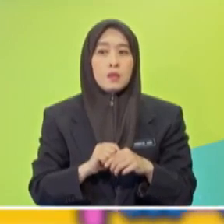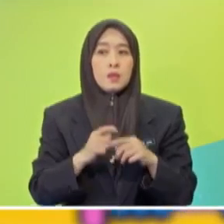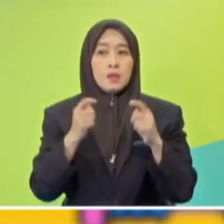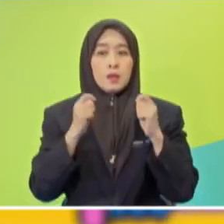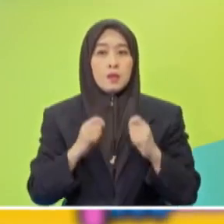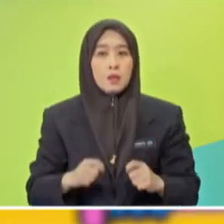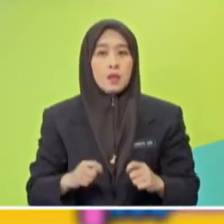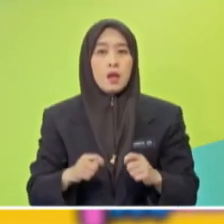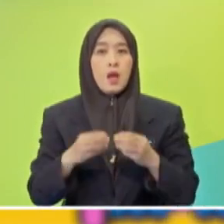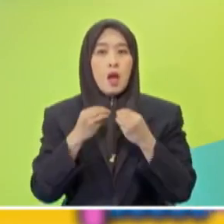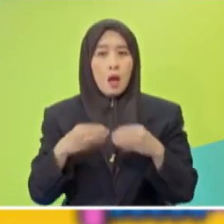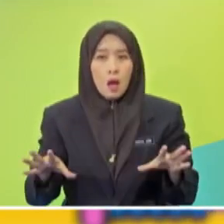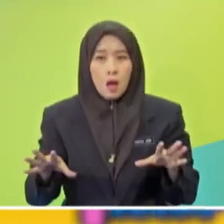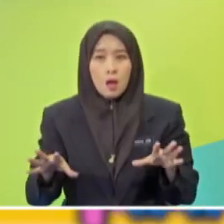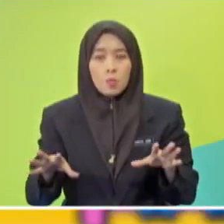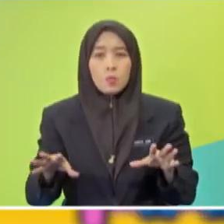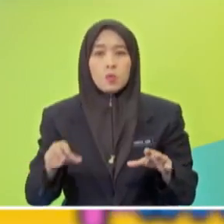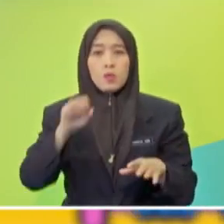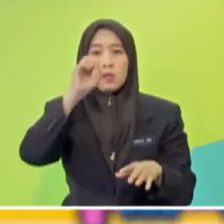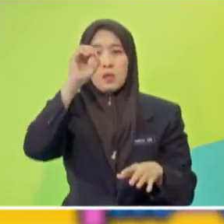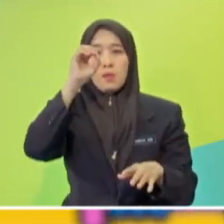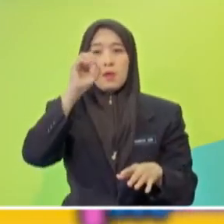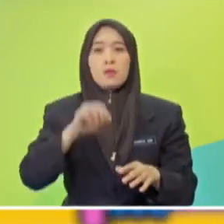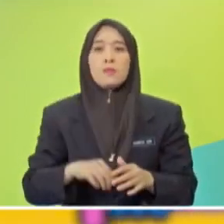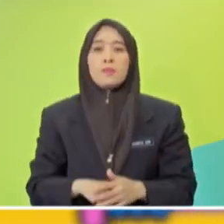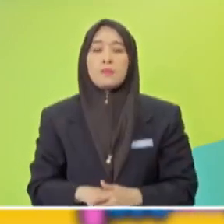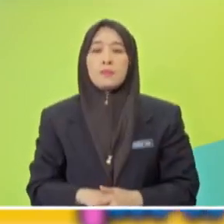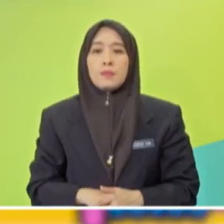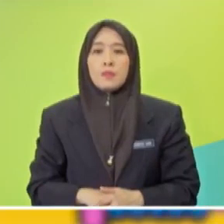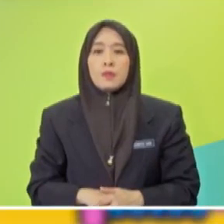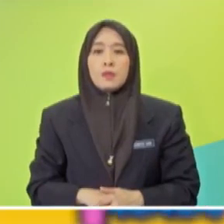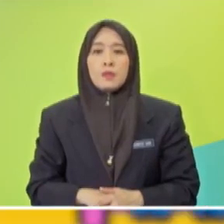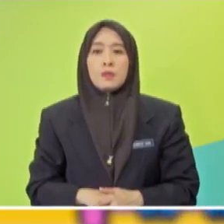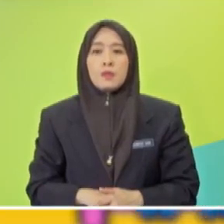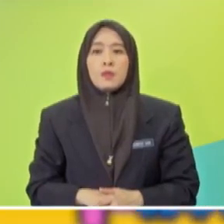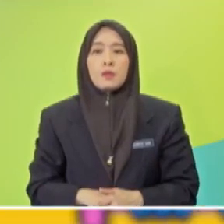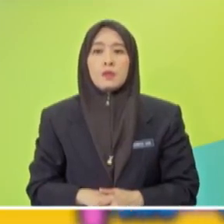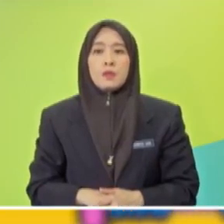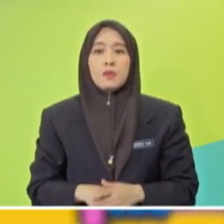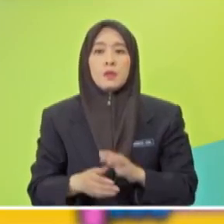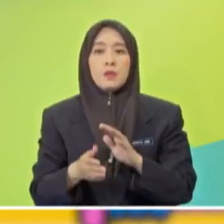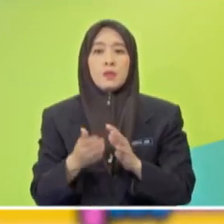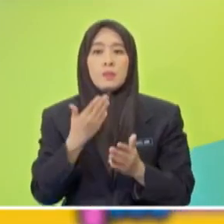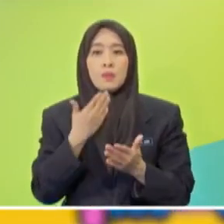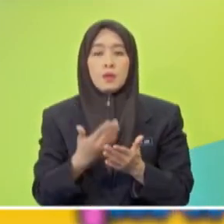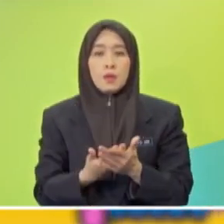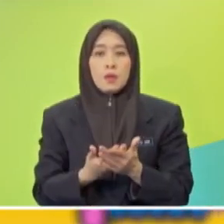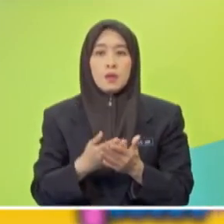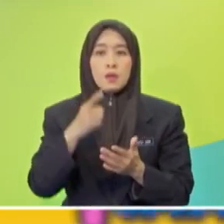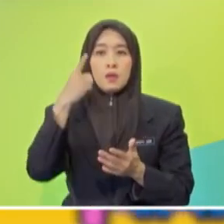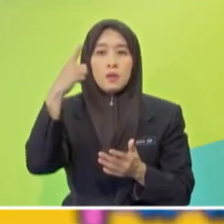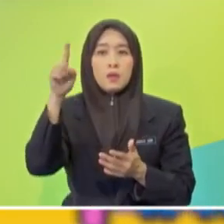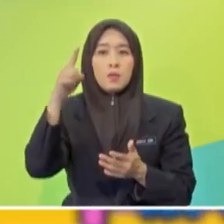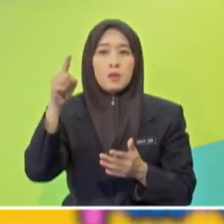di pengangku pun ada Syifa punya buku pun ada Syifa jadi kita boleh Hapuskanlah Syifa jadi sebelah ke-10 Oke